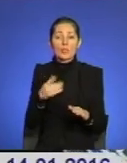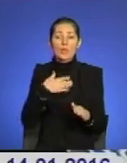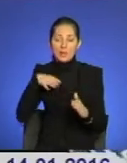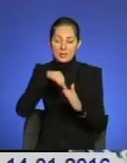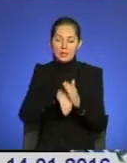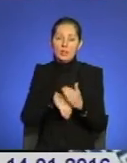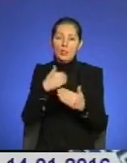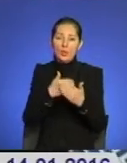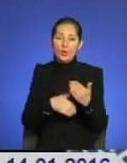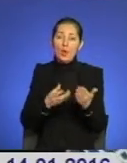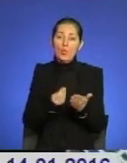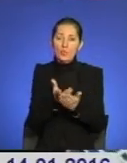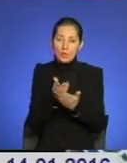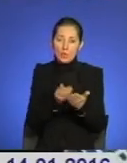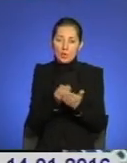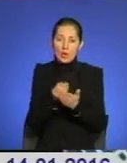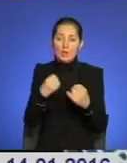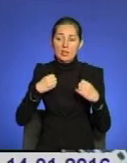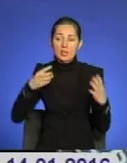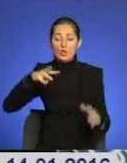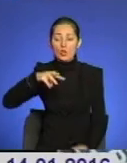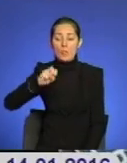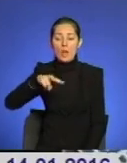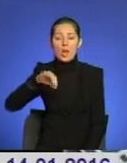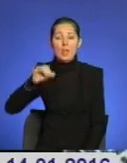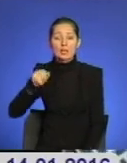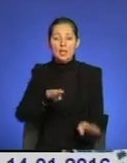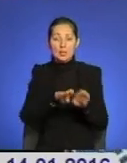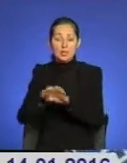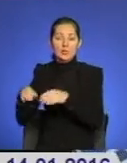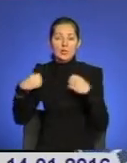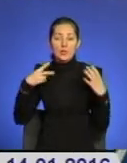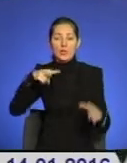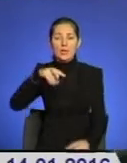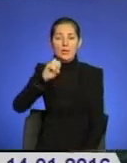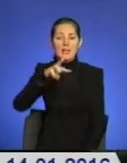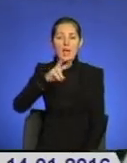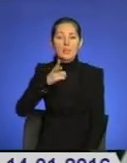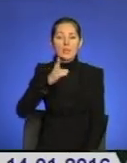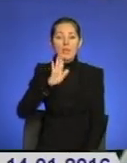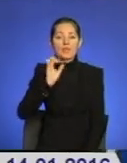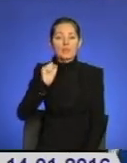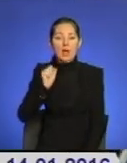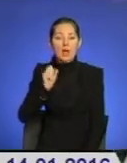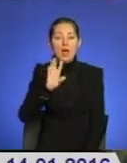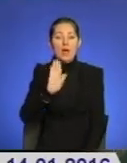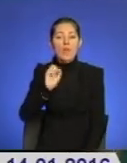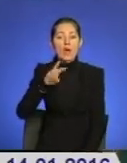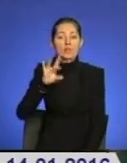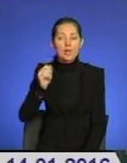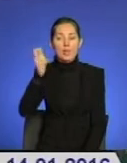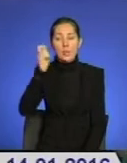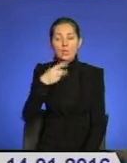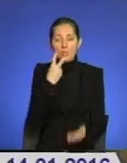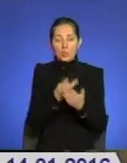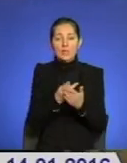програму фінансування. Свято Меланки на рівні святкування Лемківської ватри. Приїхали сюди подивитися гарну Меланку.